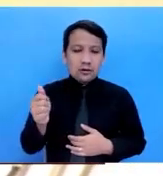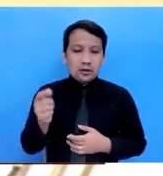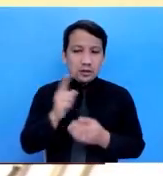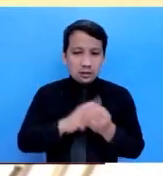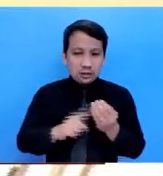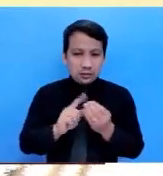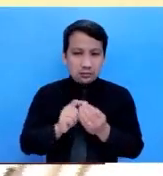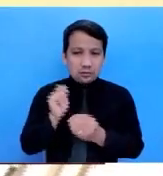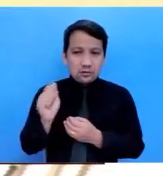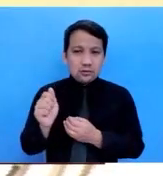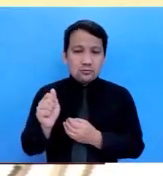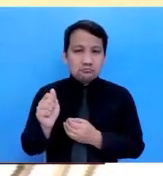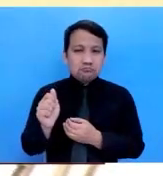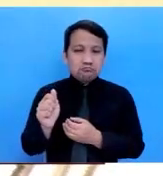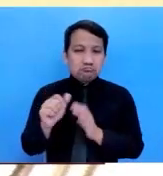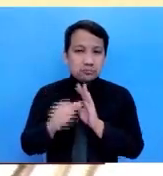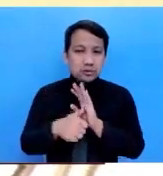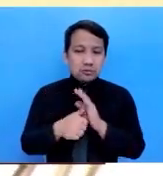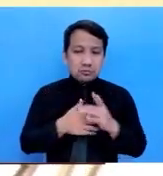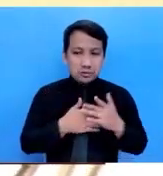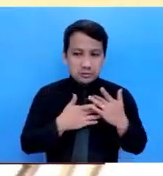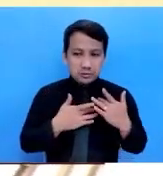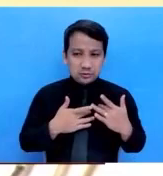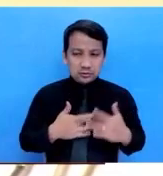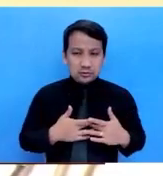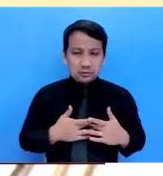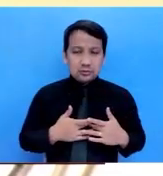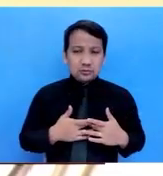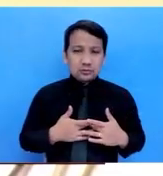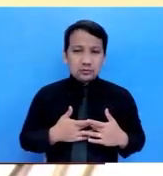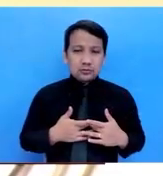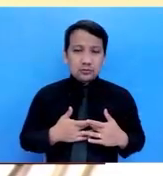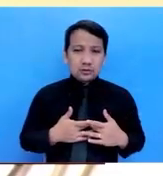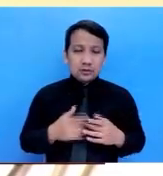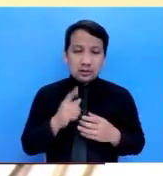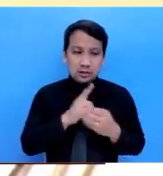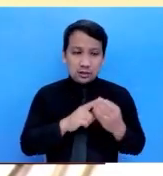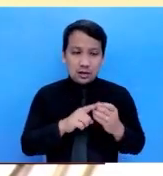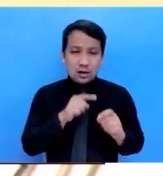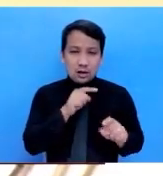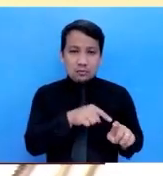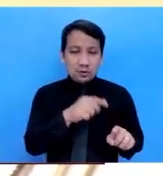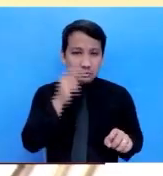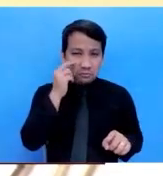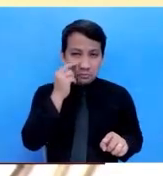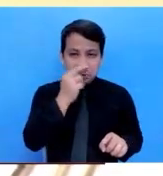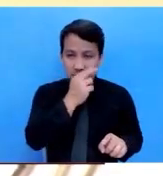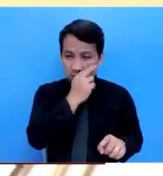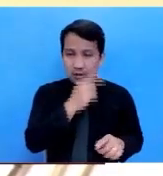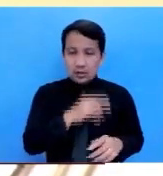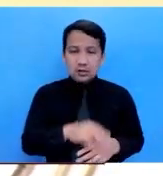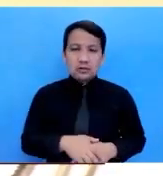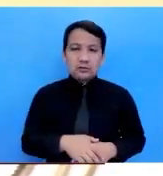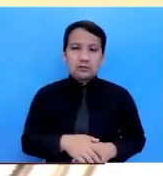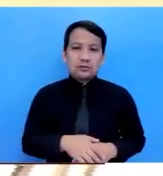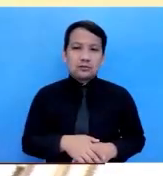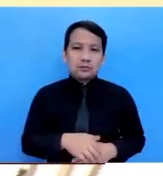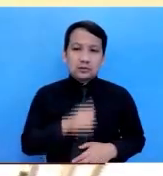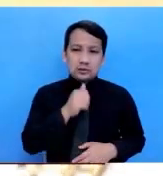sa matters of the heart. Pero kung kilala natin si Noynoy, hindi